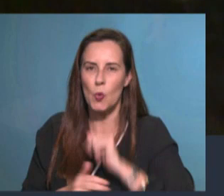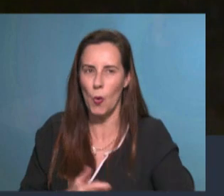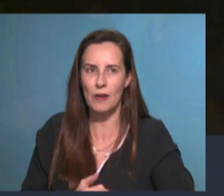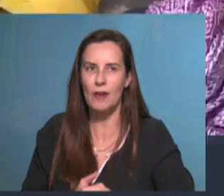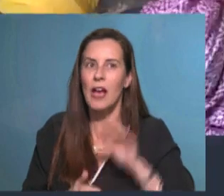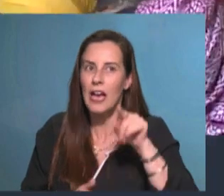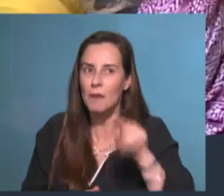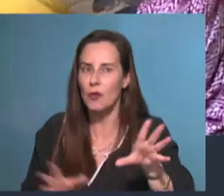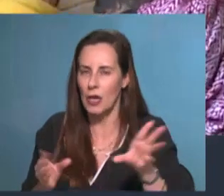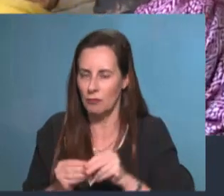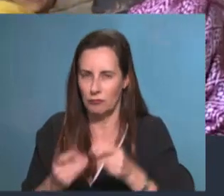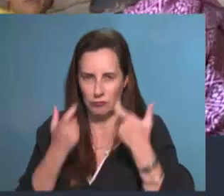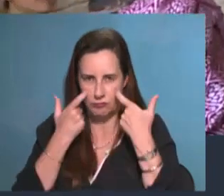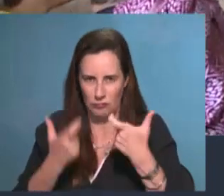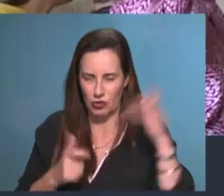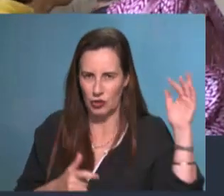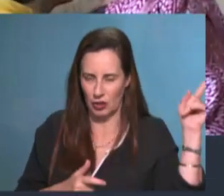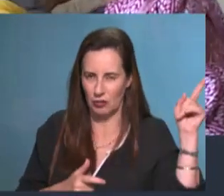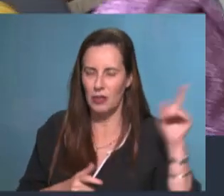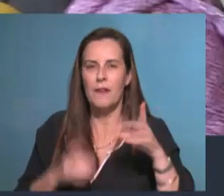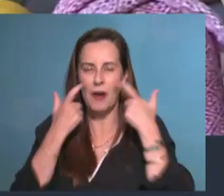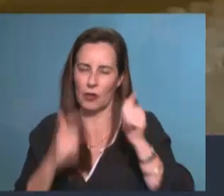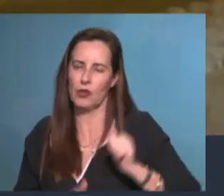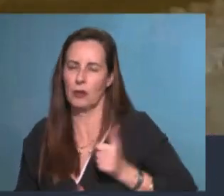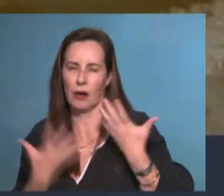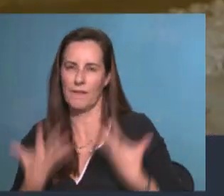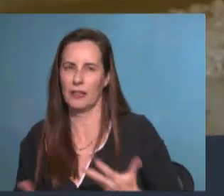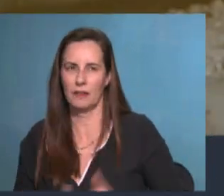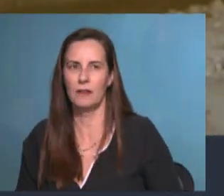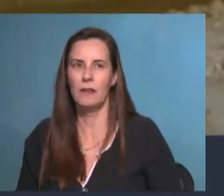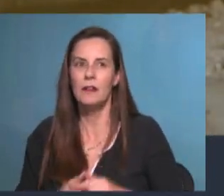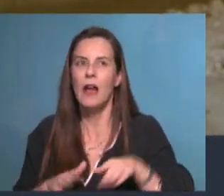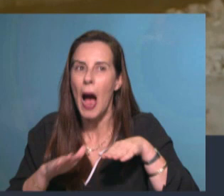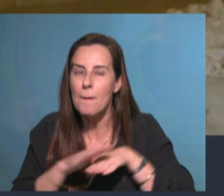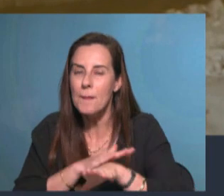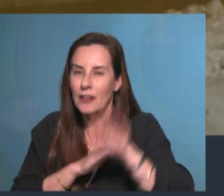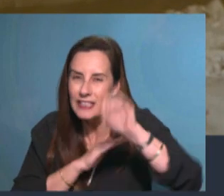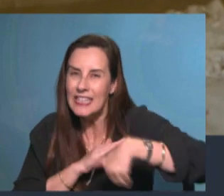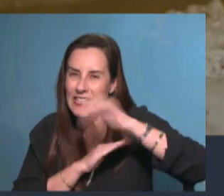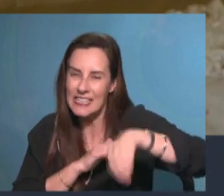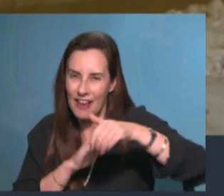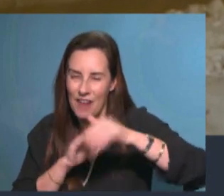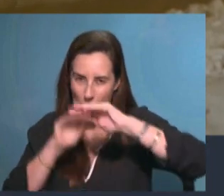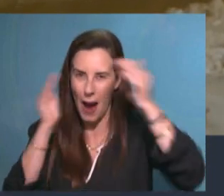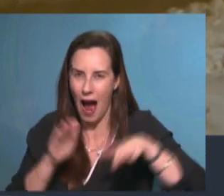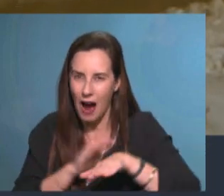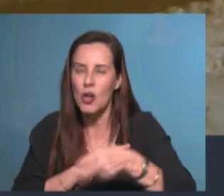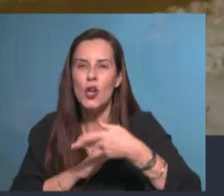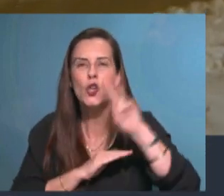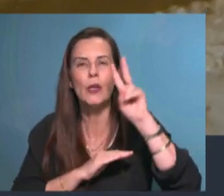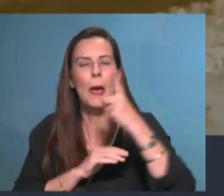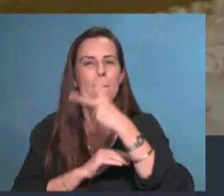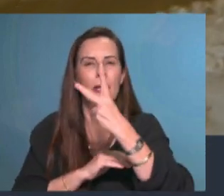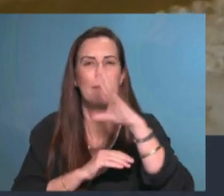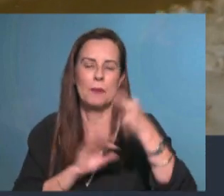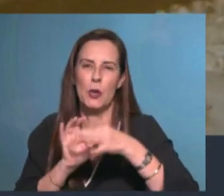גם שם תחת עינו של האויב ובהבטחה צבאית כבדה. אורכה של המנהרה שנחצבה בצלע ההר יותר